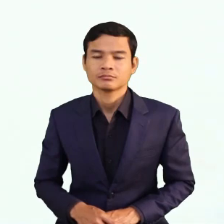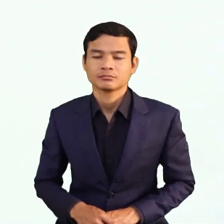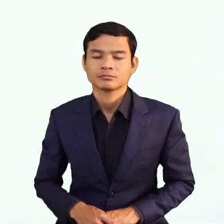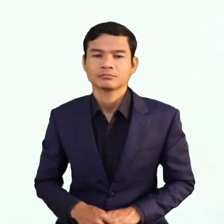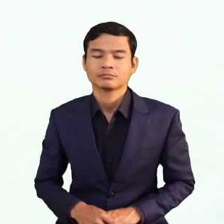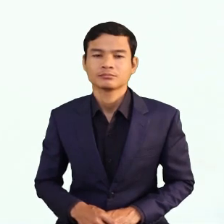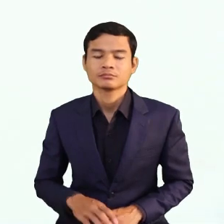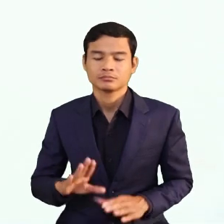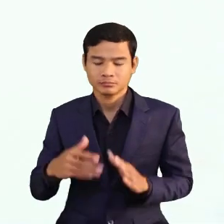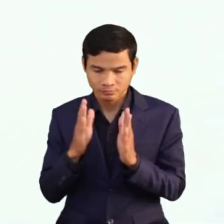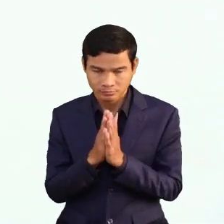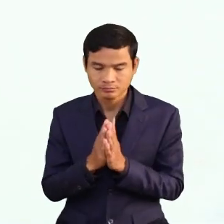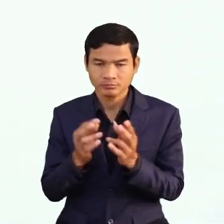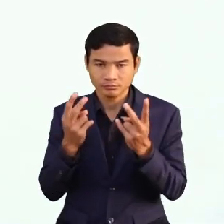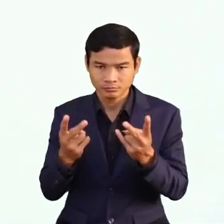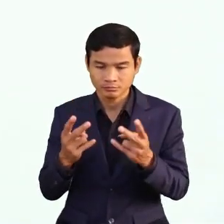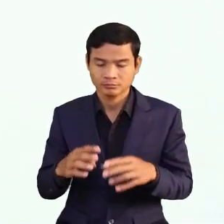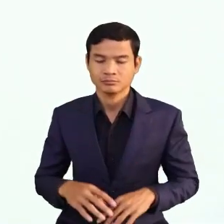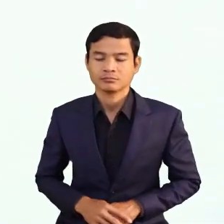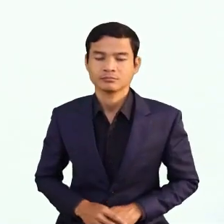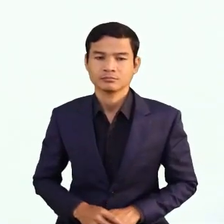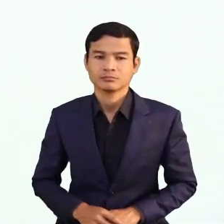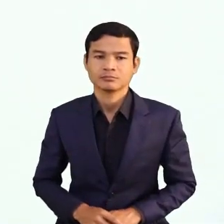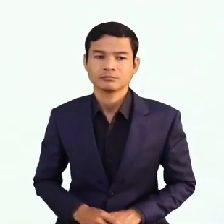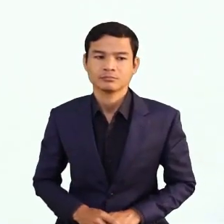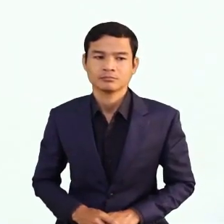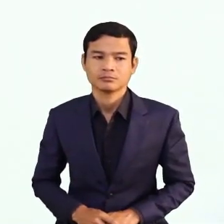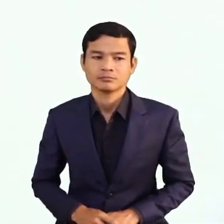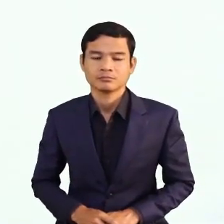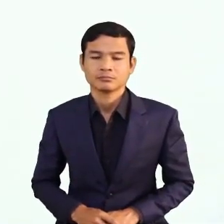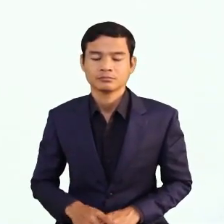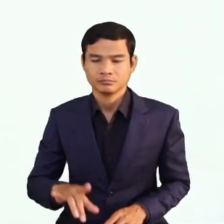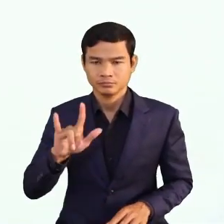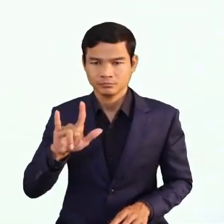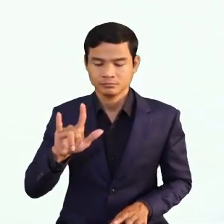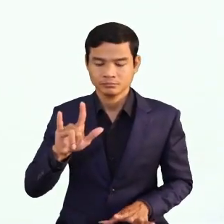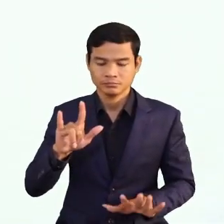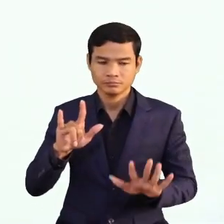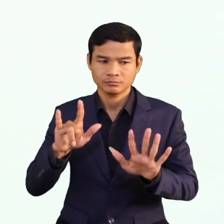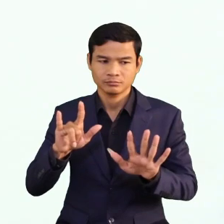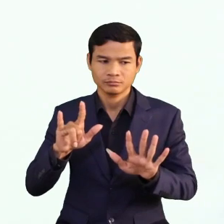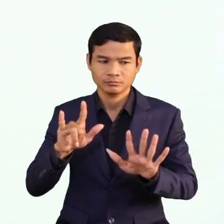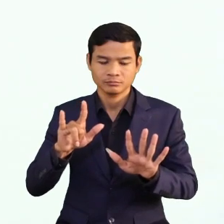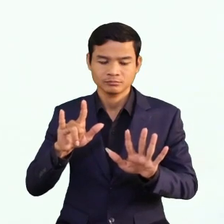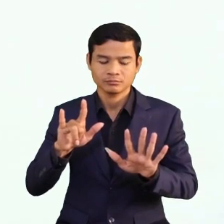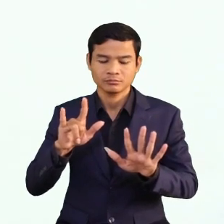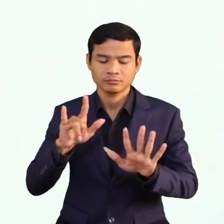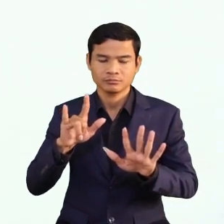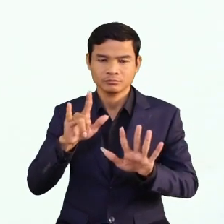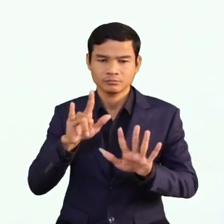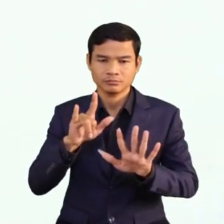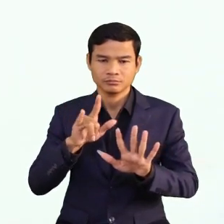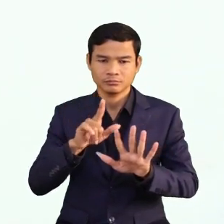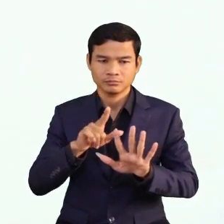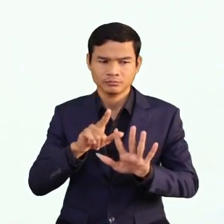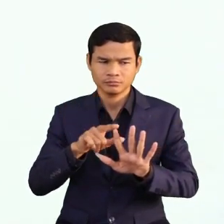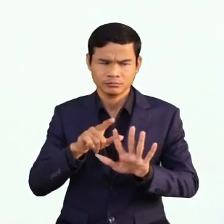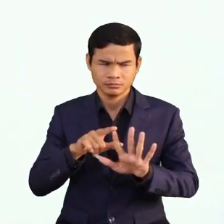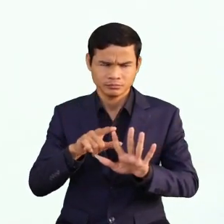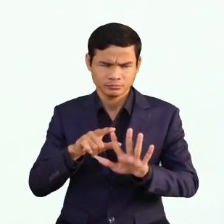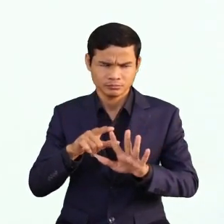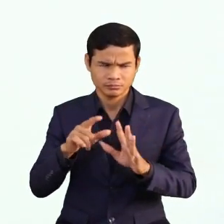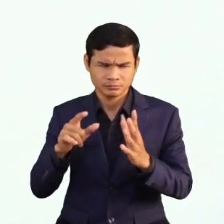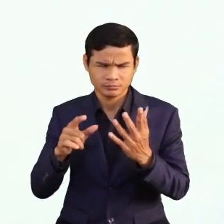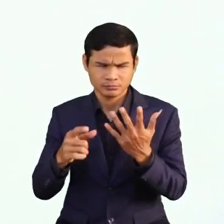ចាអរគុណផ្ទៀងផ្ទាត់ប៉អែប៉ែ